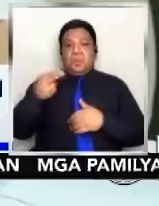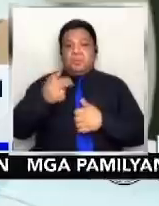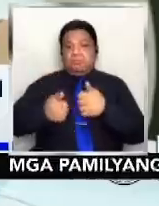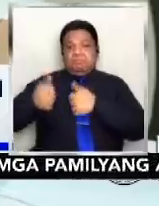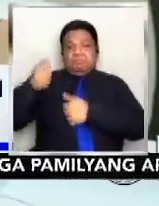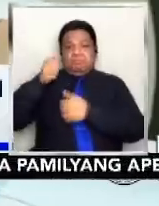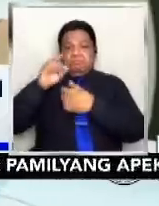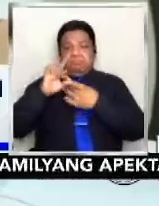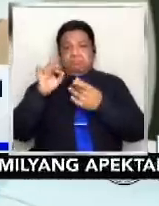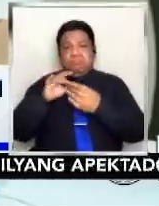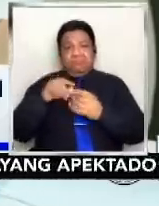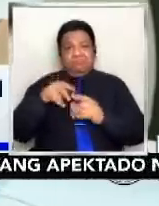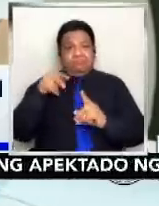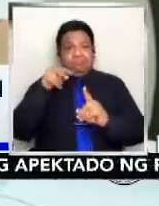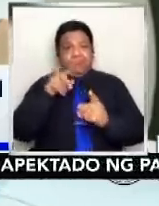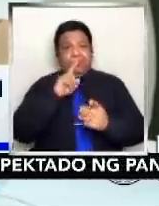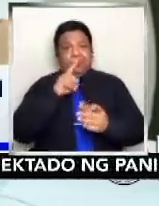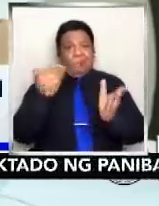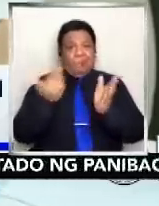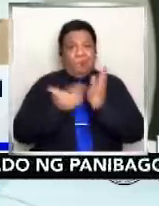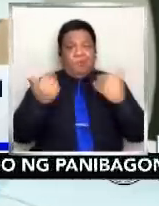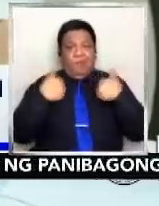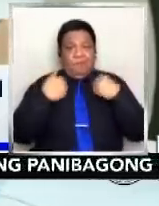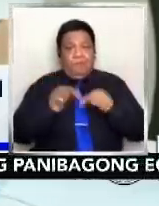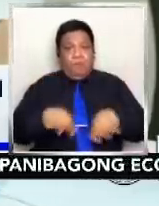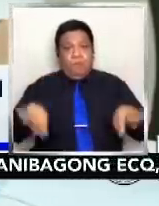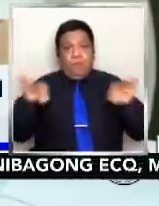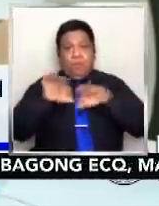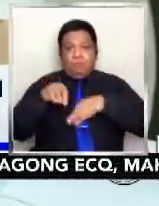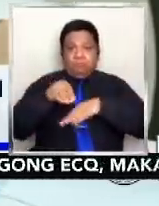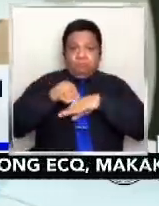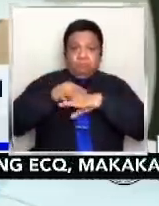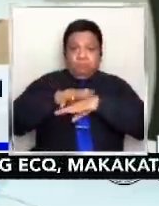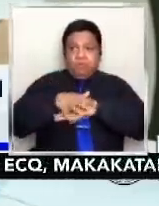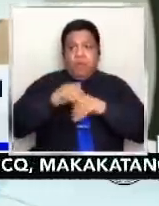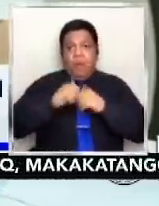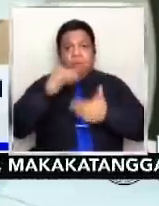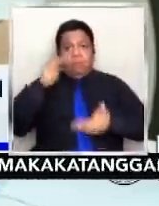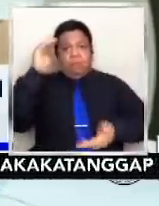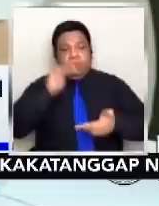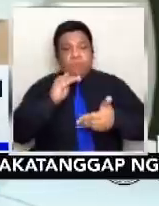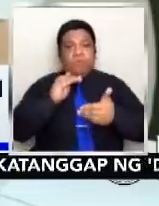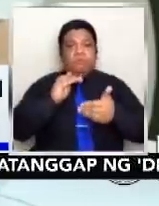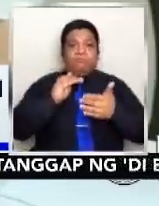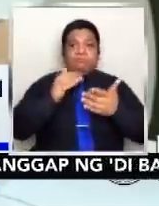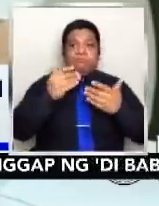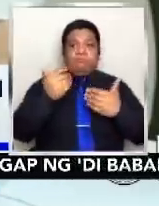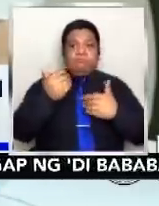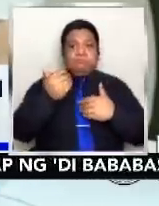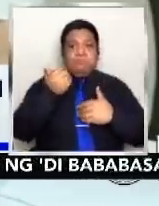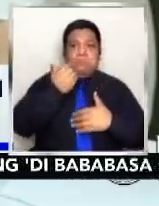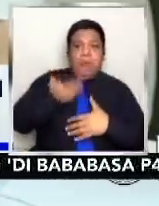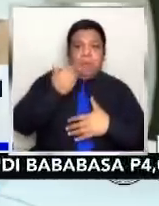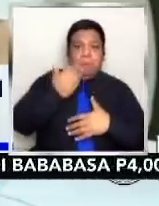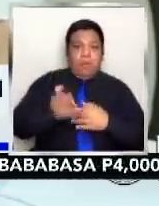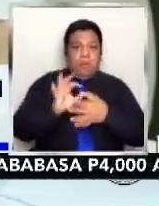significant na epekto sa pagpababa ng risk ng mortality o ang